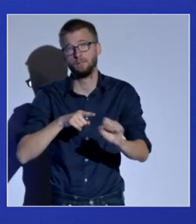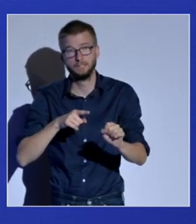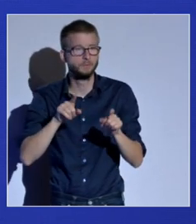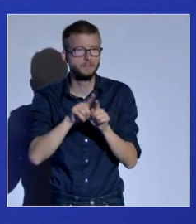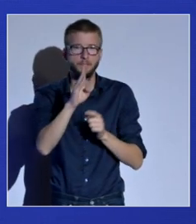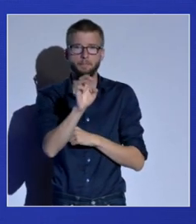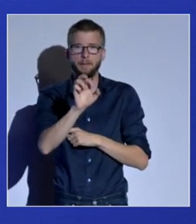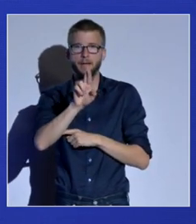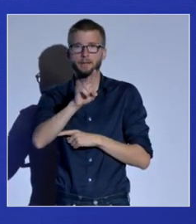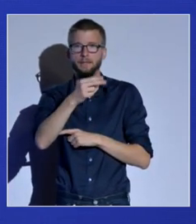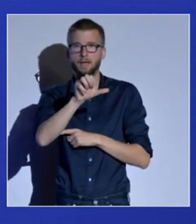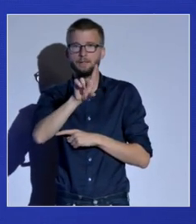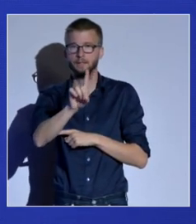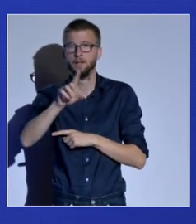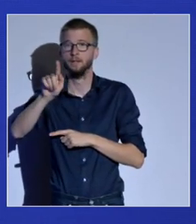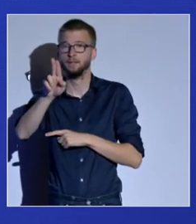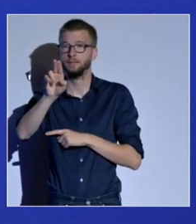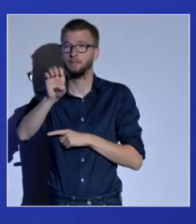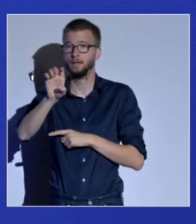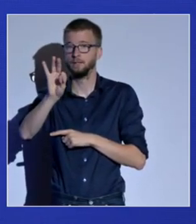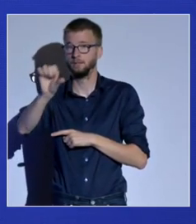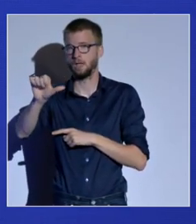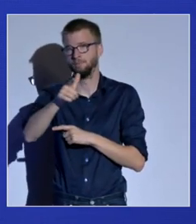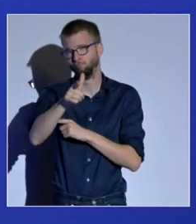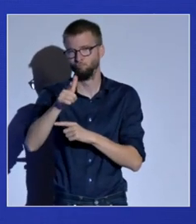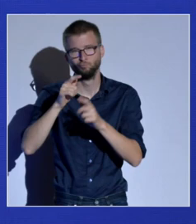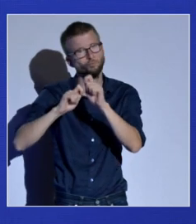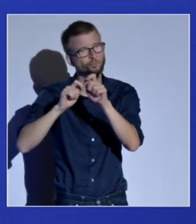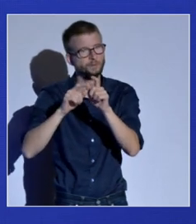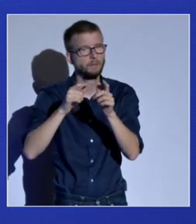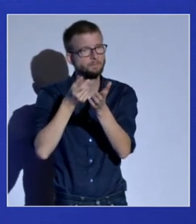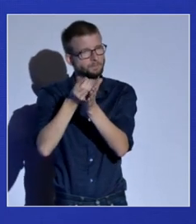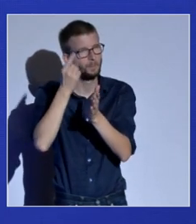veux dire. Nous avons beaucoup évoqué cette perspective,